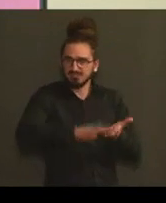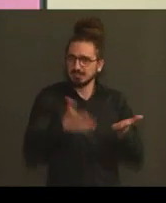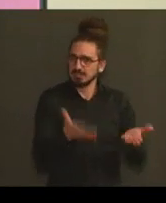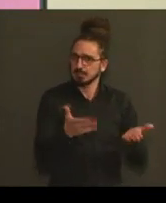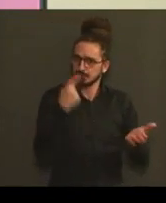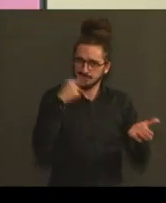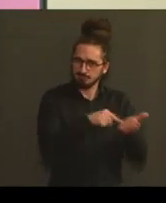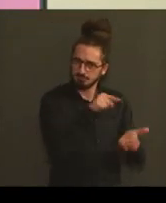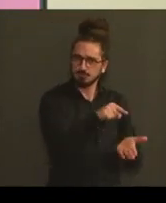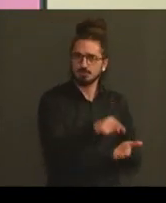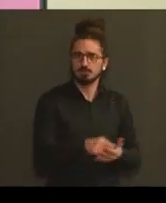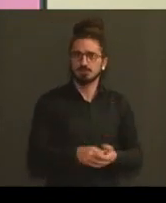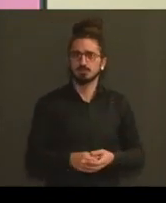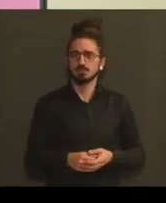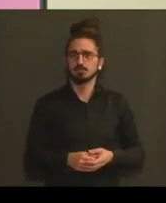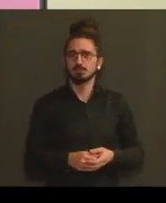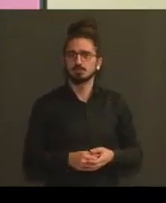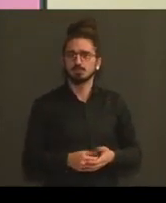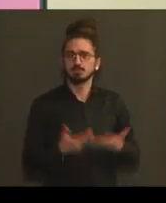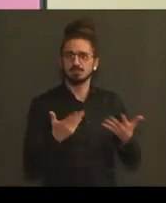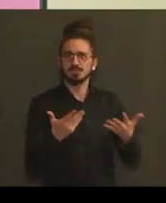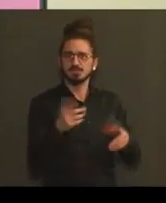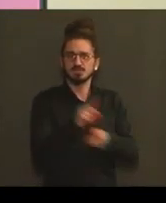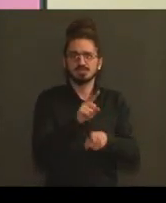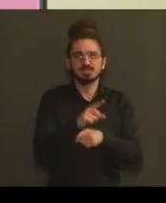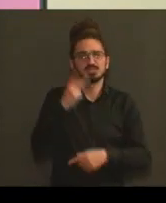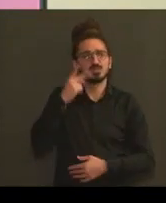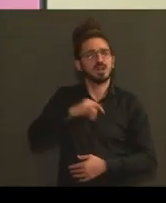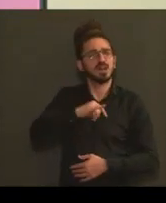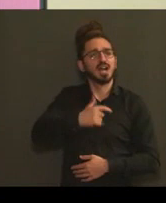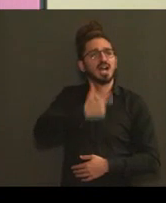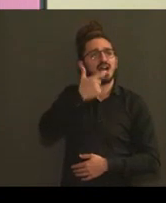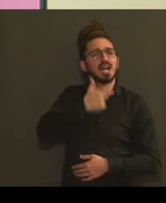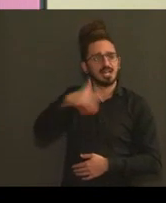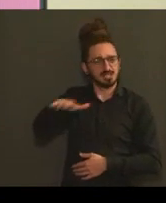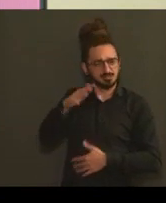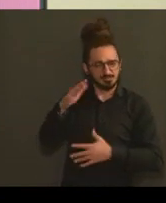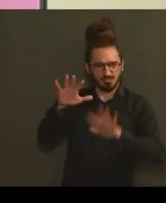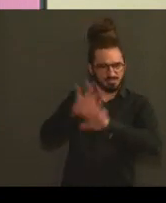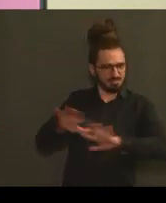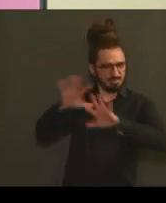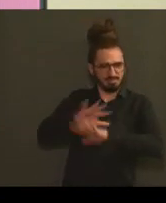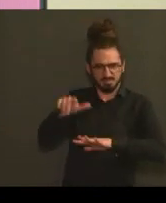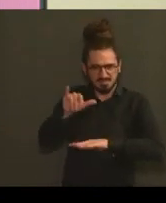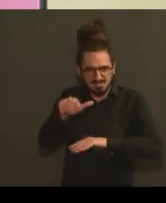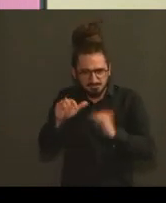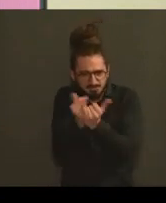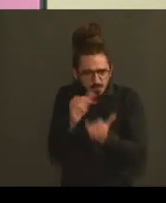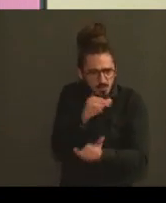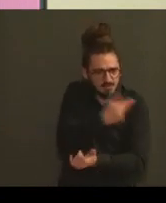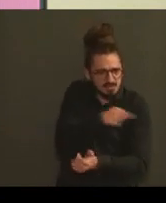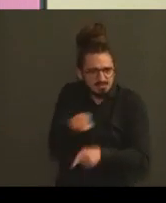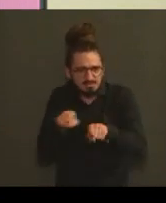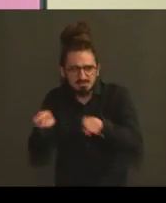Il existe aussi une certaine confusion concernant les tranches d'âge couvertes par ce vaccin. Un certain nombre de pays, dont